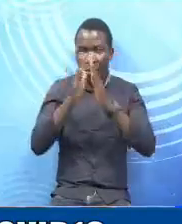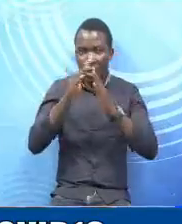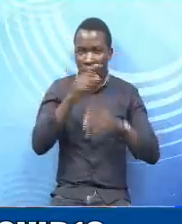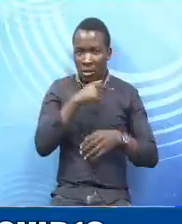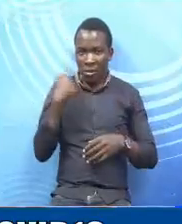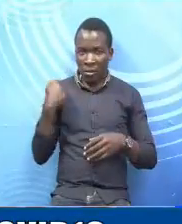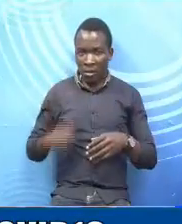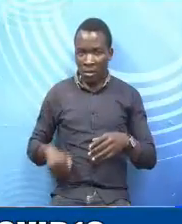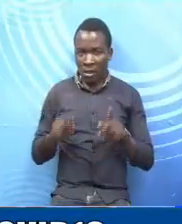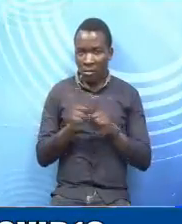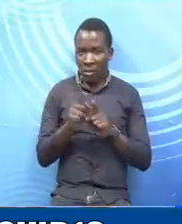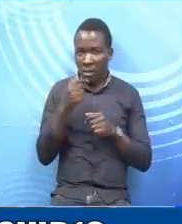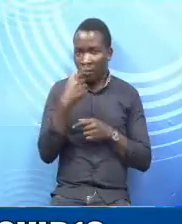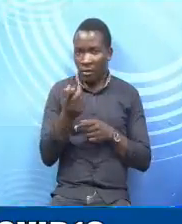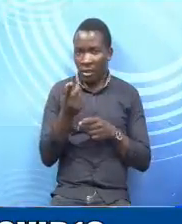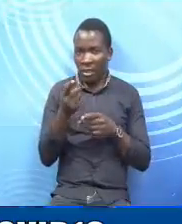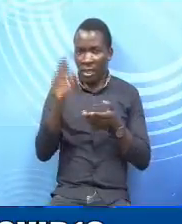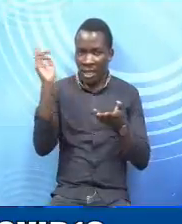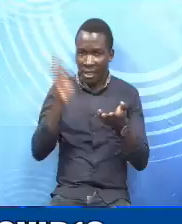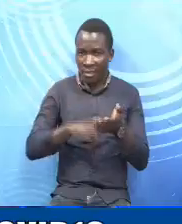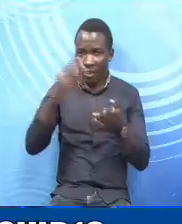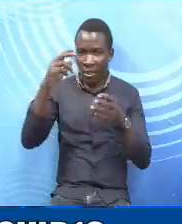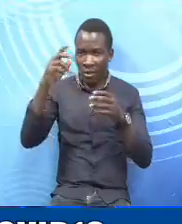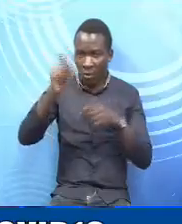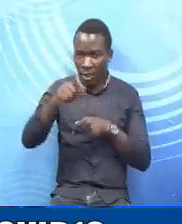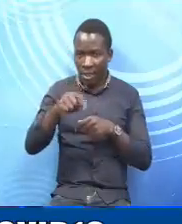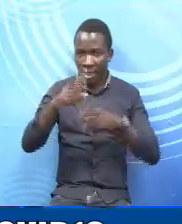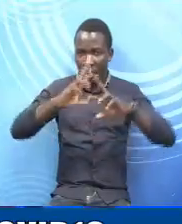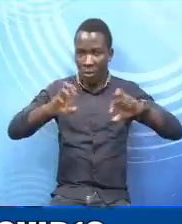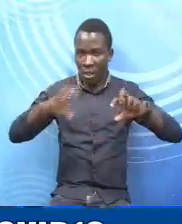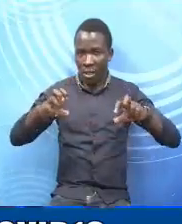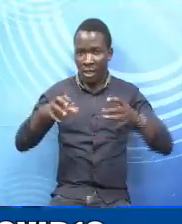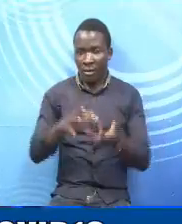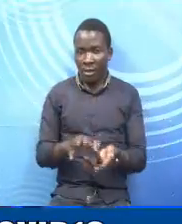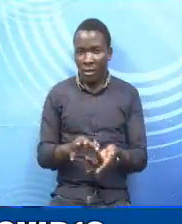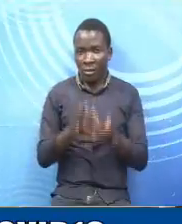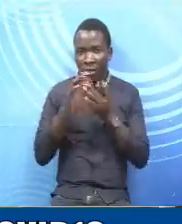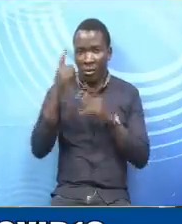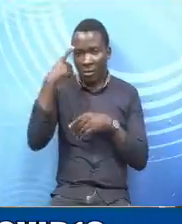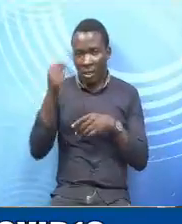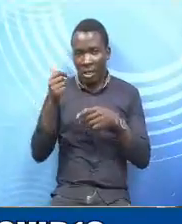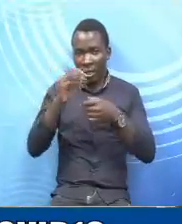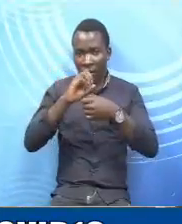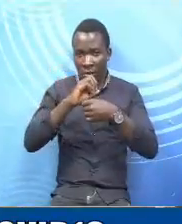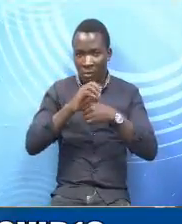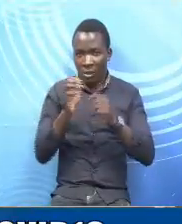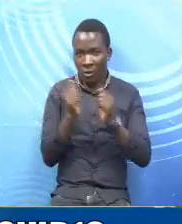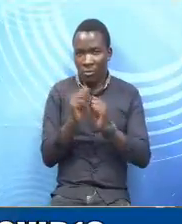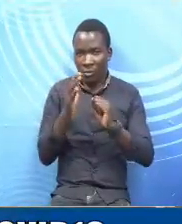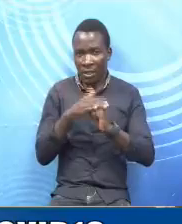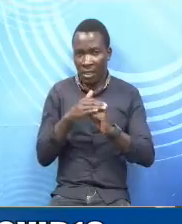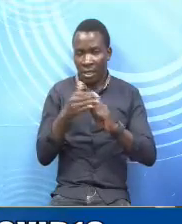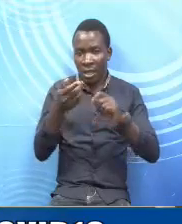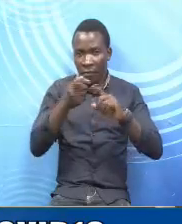Dr. Peter Ben yashimangiye ko hakenewe ubushakashatsi bwihariye bwo kumenya inkomoko y'icyorezo cya COVID-19. Iri